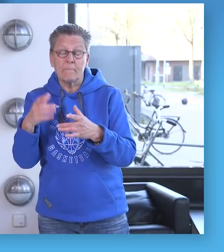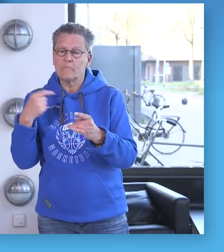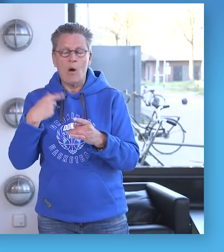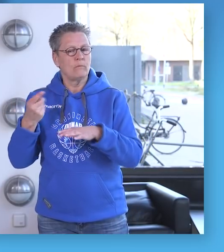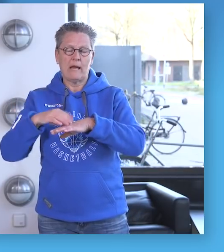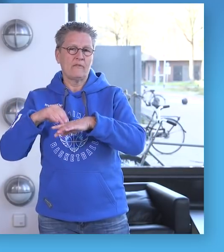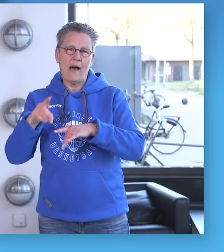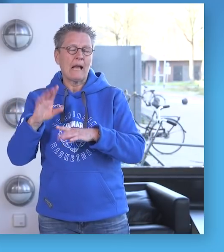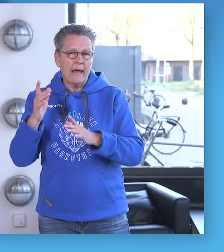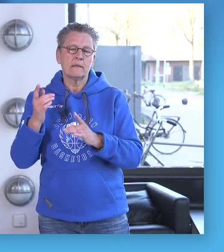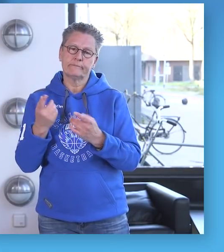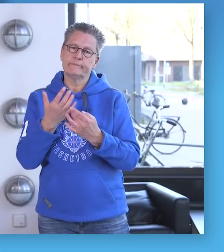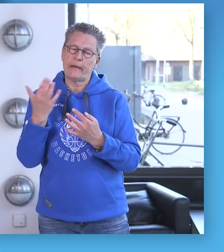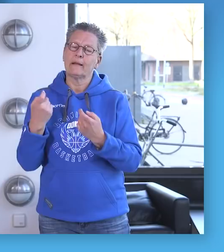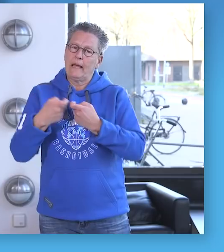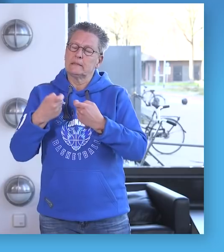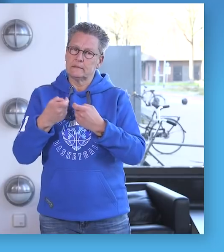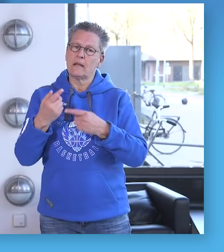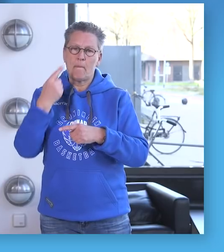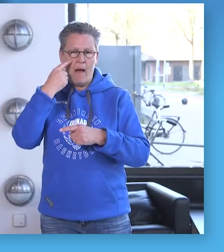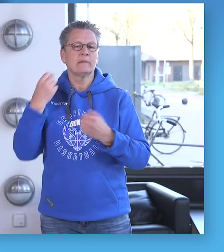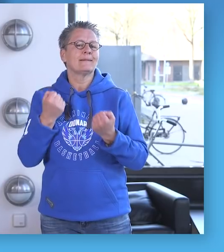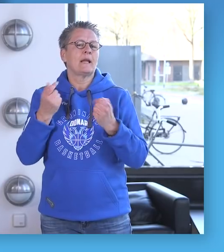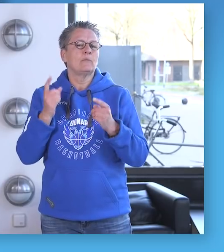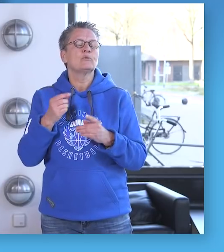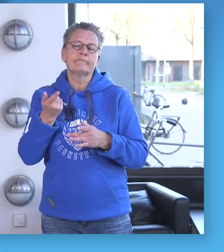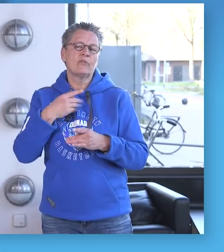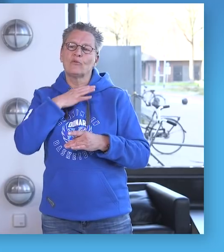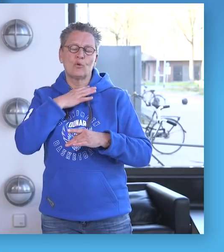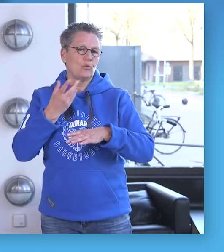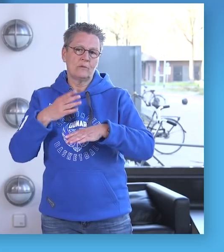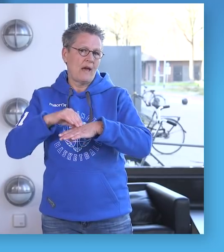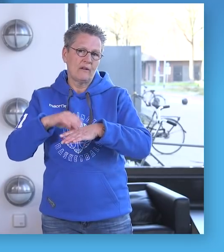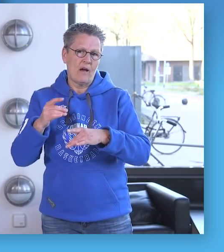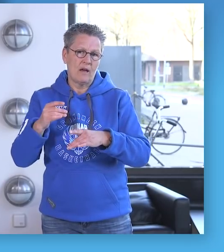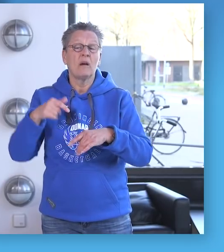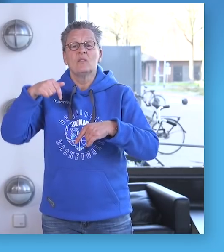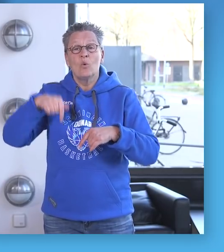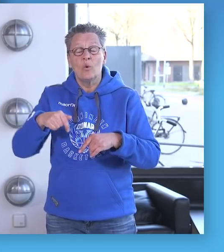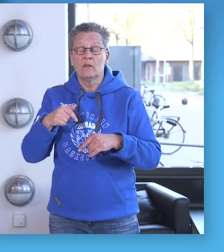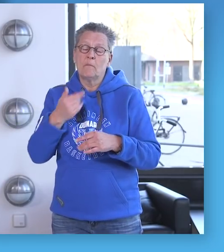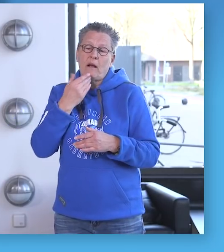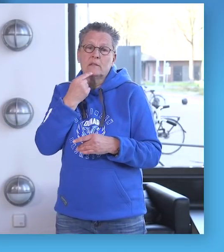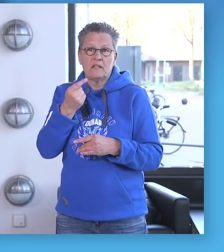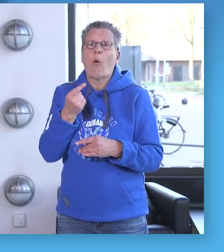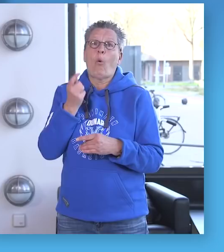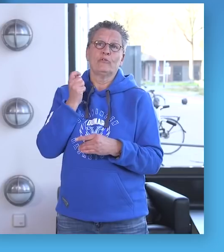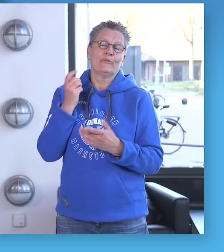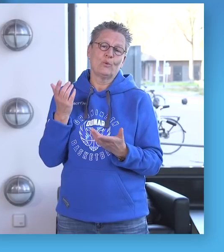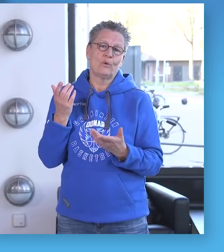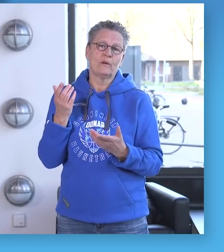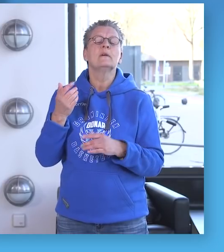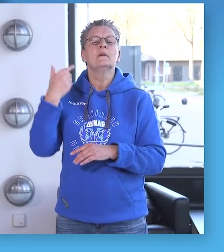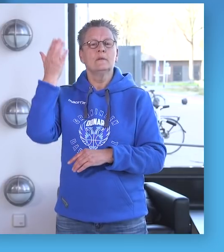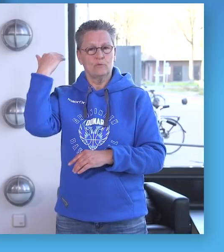paar maandjes extra moeten trainen. Nou is dat geen optie, dus dan kun je zeggen dat het te vroeg komt. Ik denk dat in de vorm die we